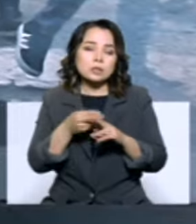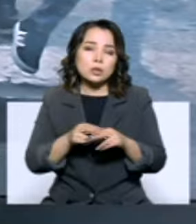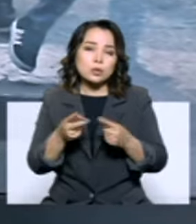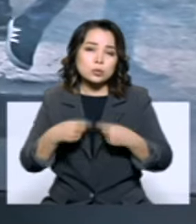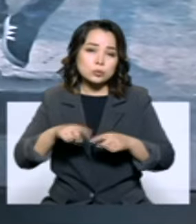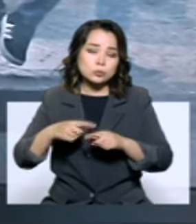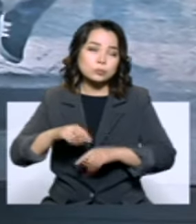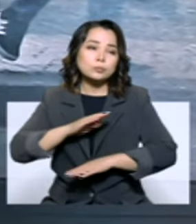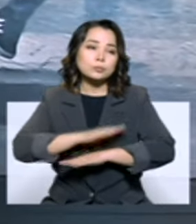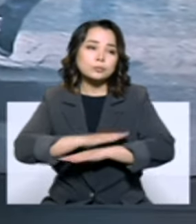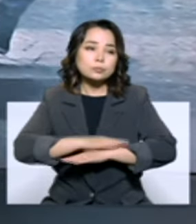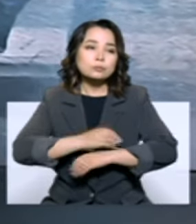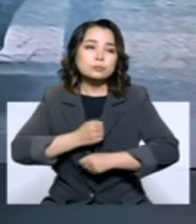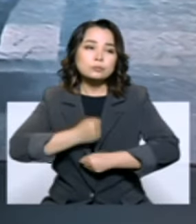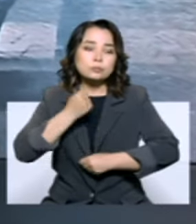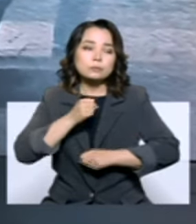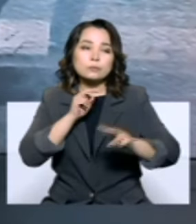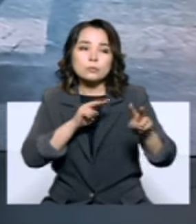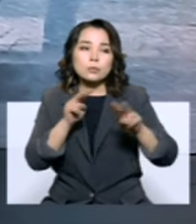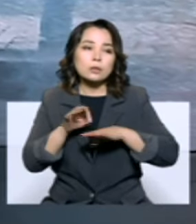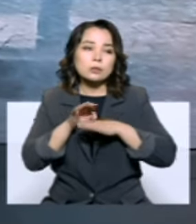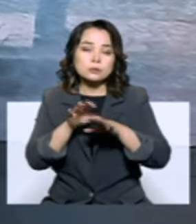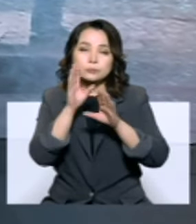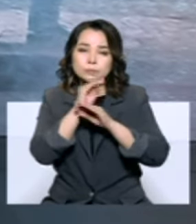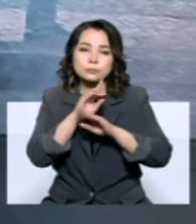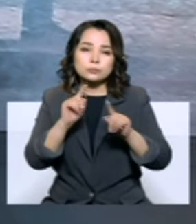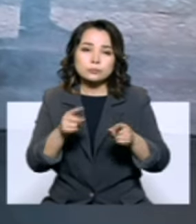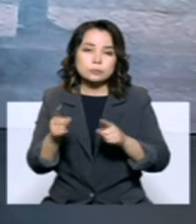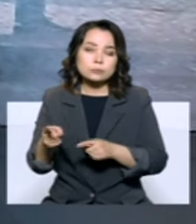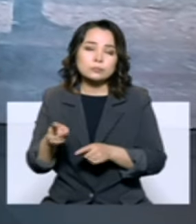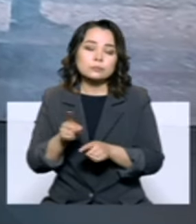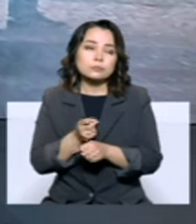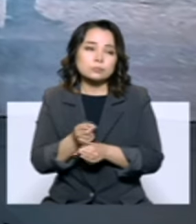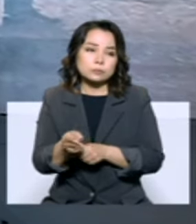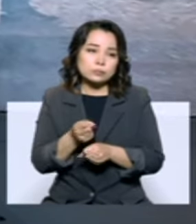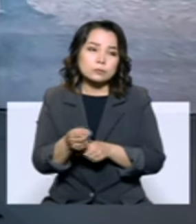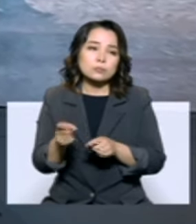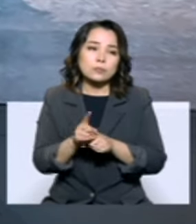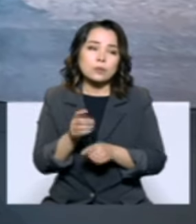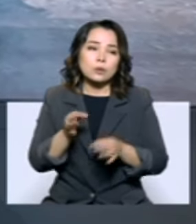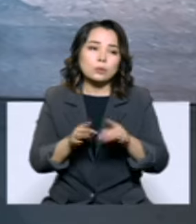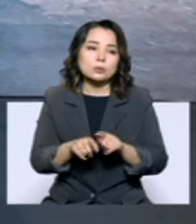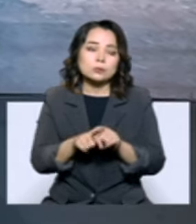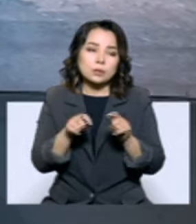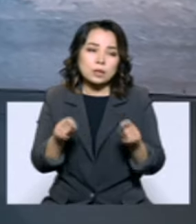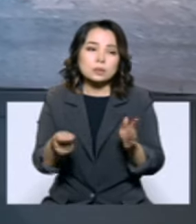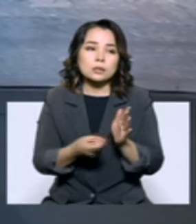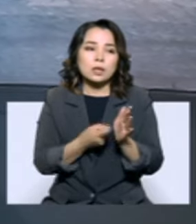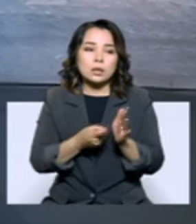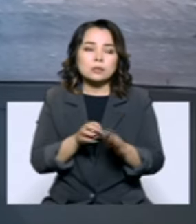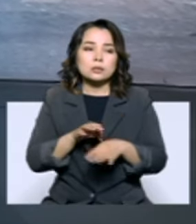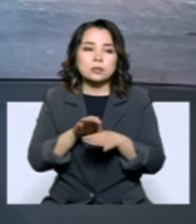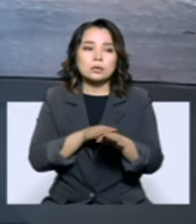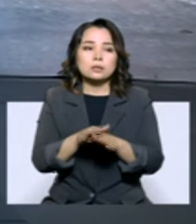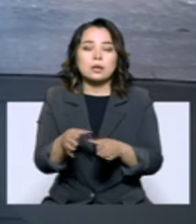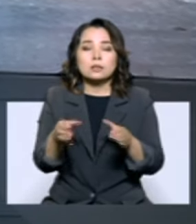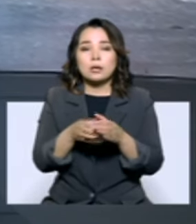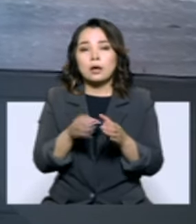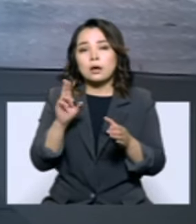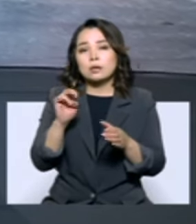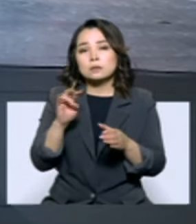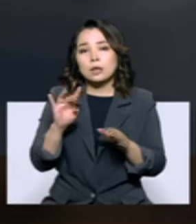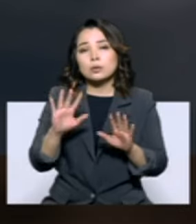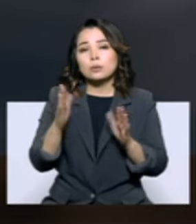өкілдерінің тәртіпті қадағаламауы және ұсталғандарды азаптауы бойынша қылмыстық іс аясында тергелген. Қаңтар